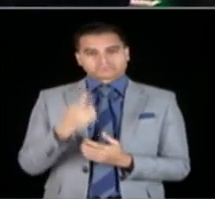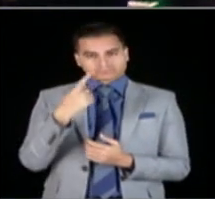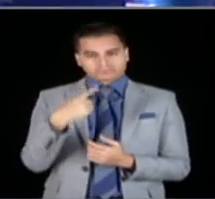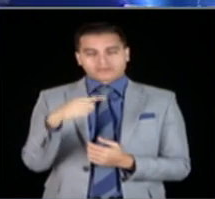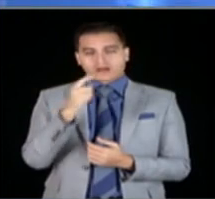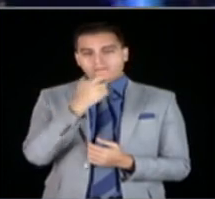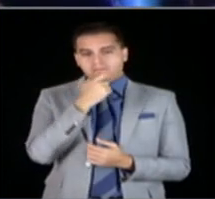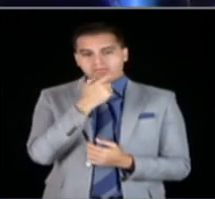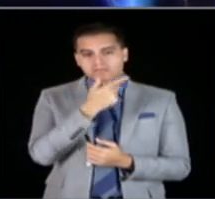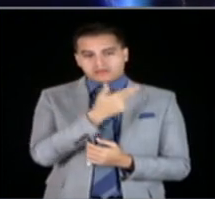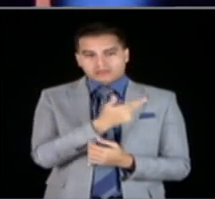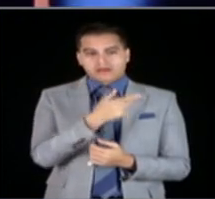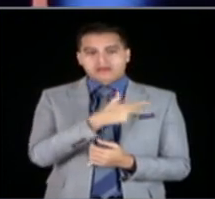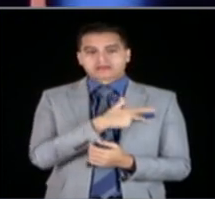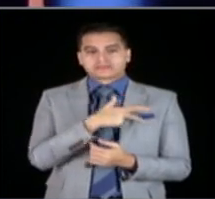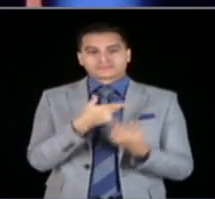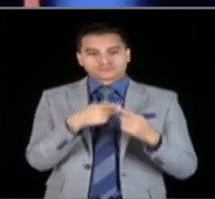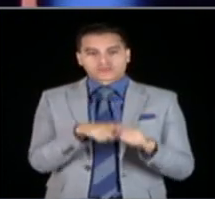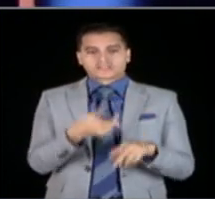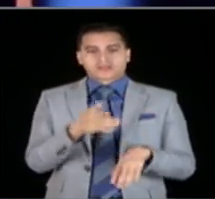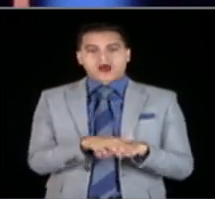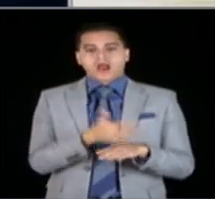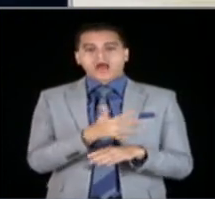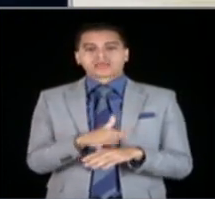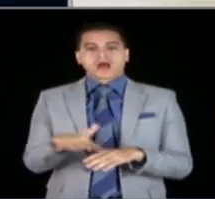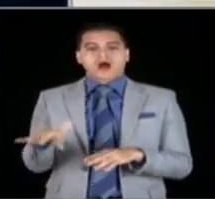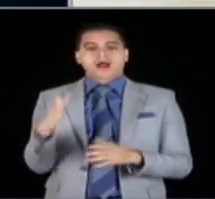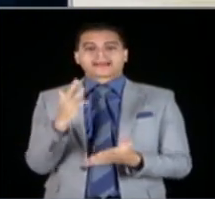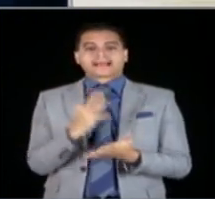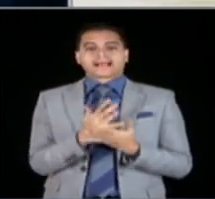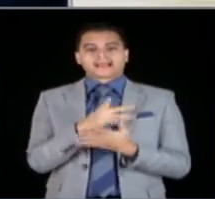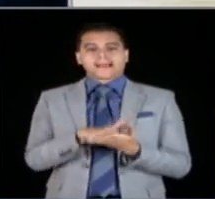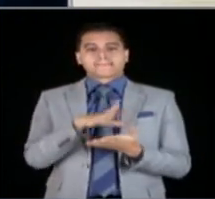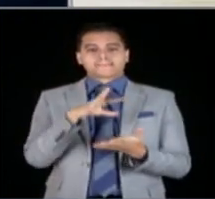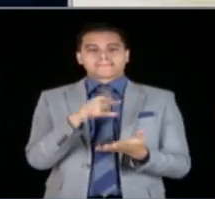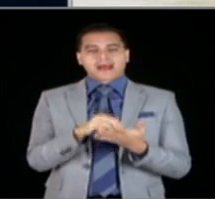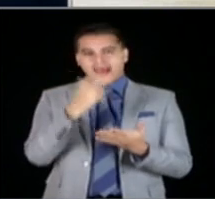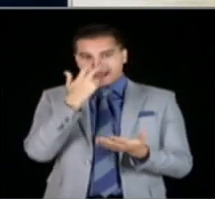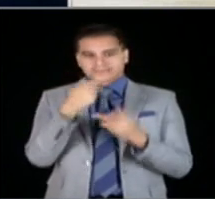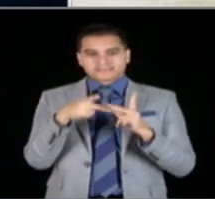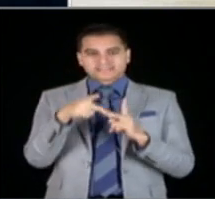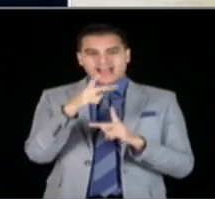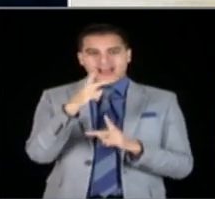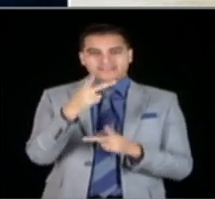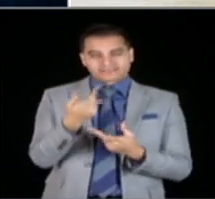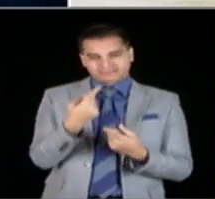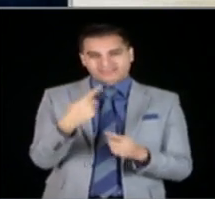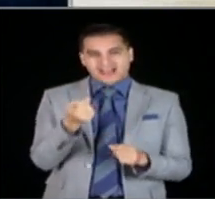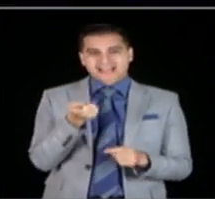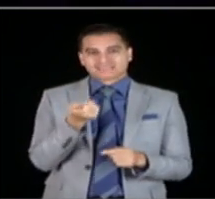ونمرد على اسم نهر الجليد اللي بدأت منه الرحلة.